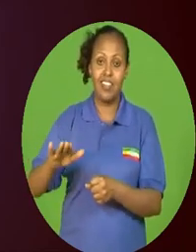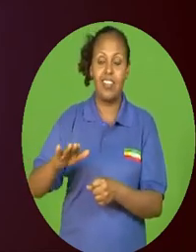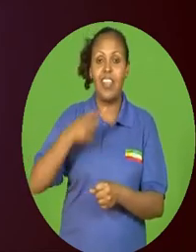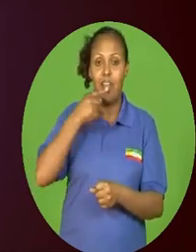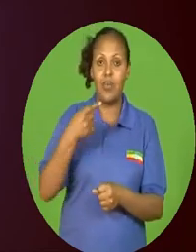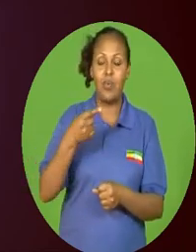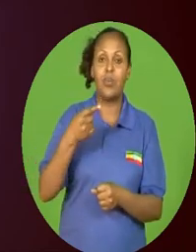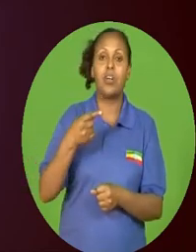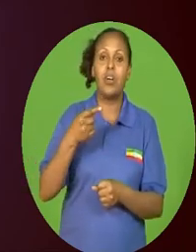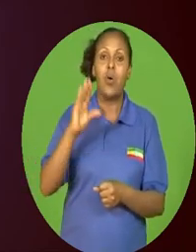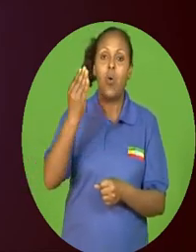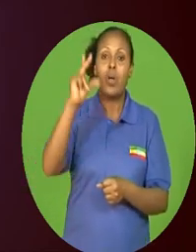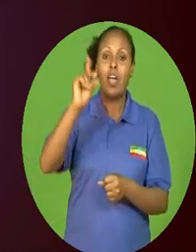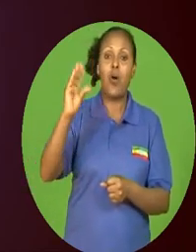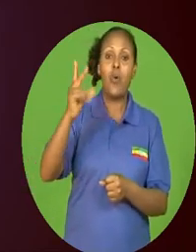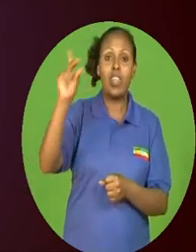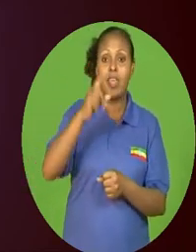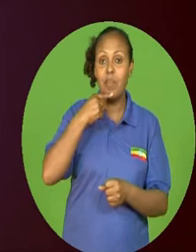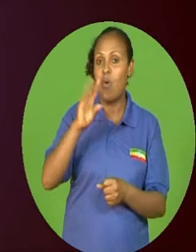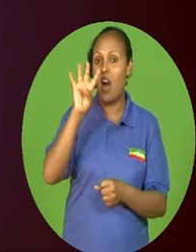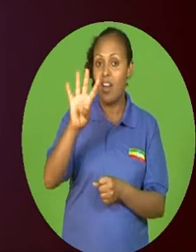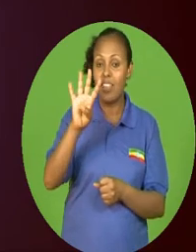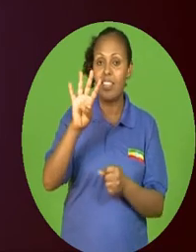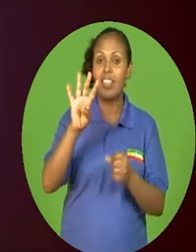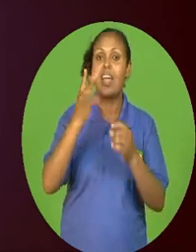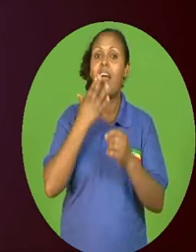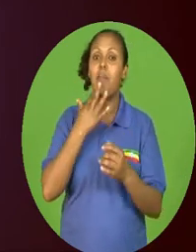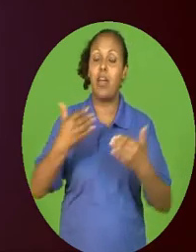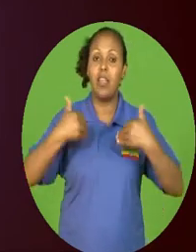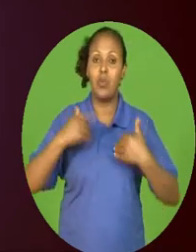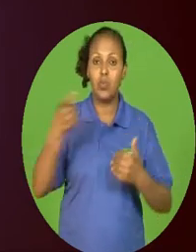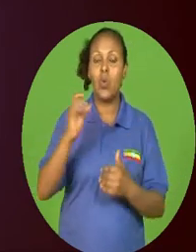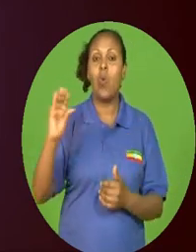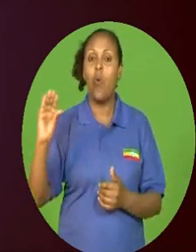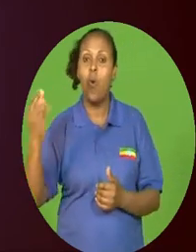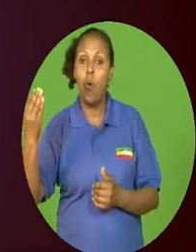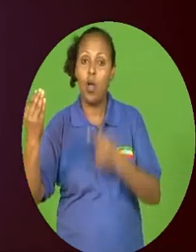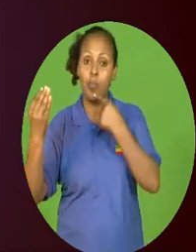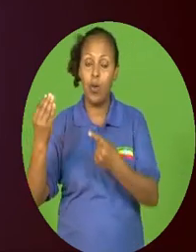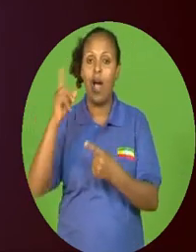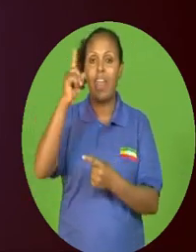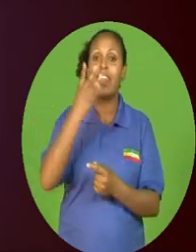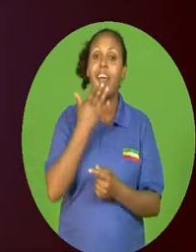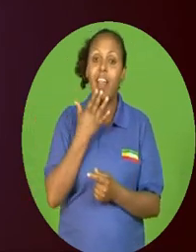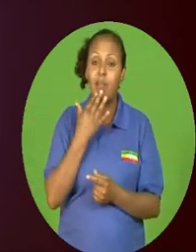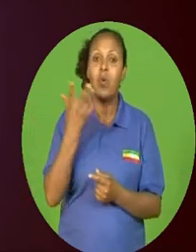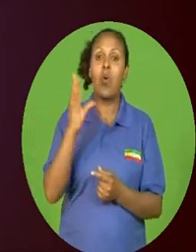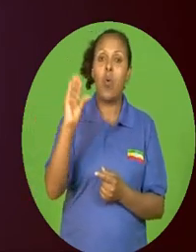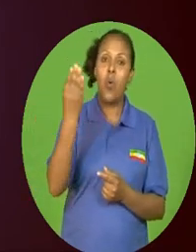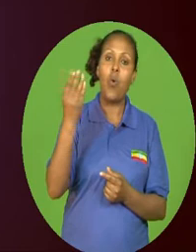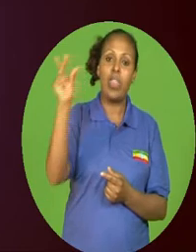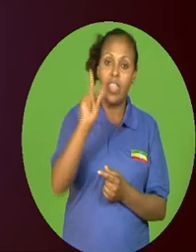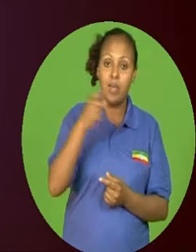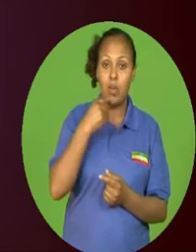ሆዬ ይላል። ሆያ ሆዬ የሚለው 4 ቀለማት ያሉት ሲሆን ሆ የሚለው 1